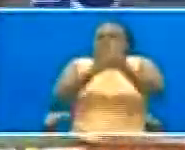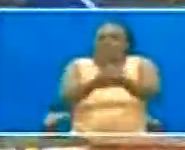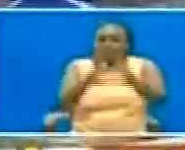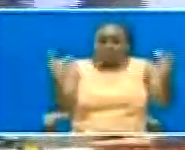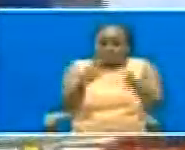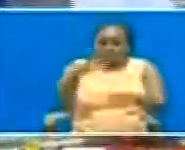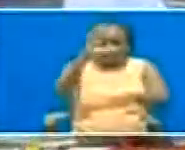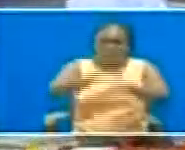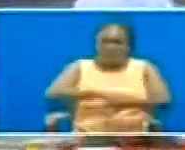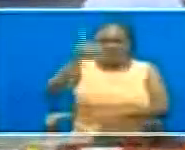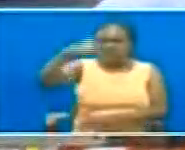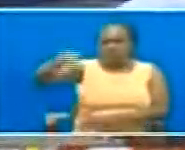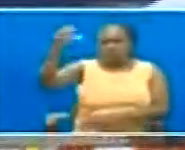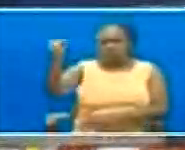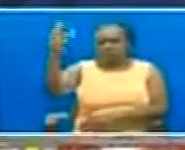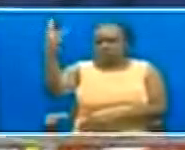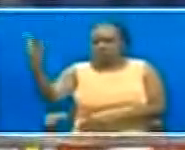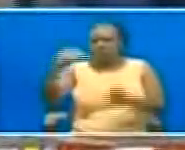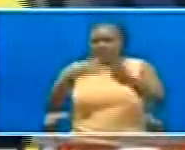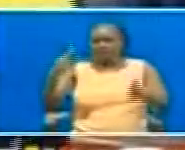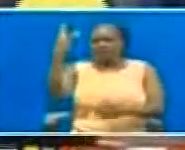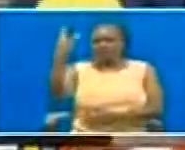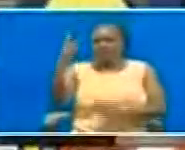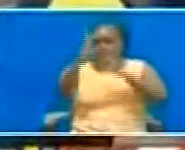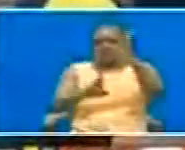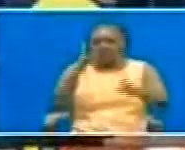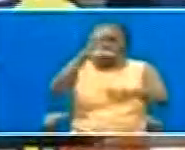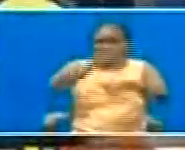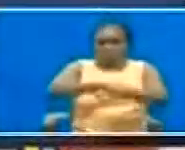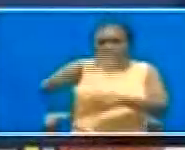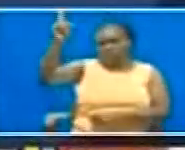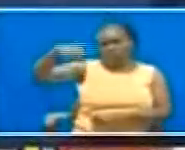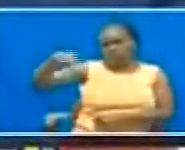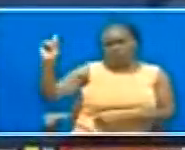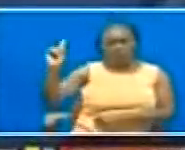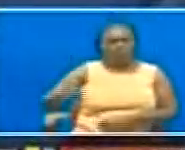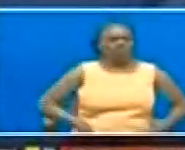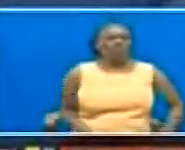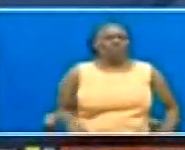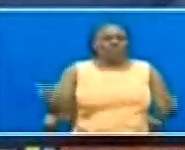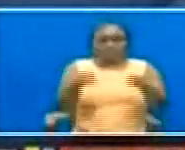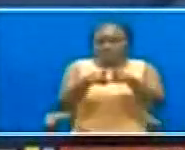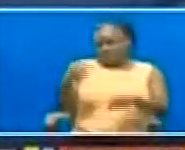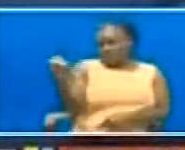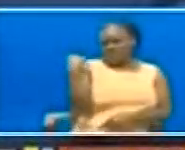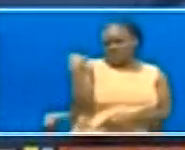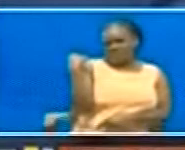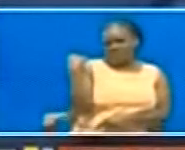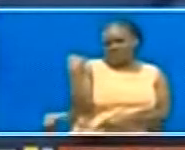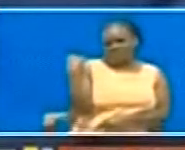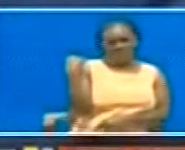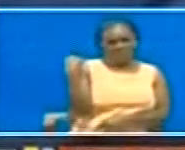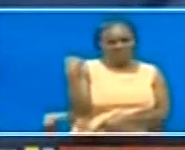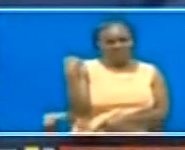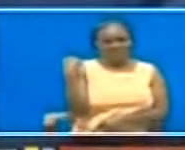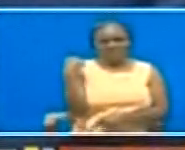yake kupata ushindi wa alama 54 kwa 44 na kutua taji hilo. Kulingana na jana tulipatiana